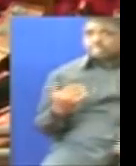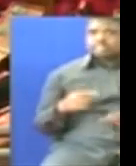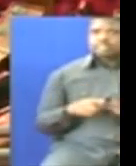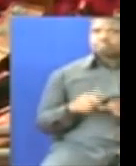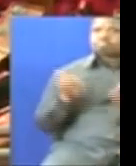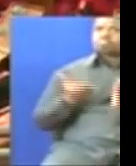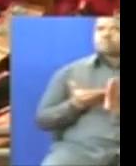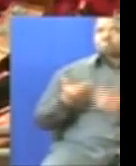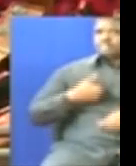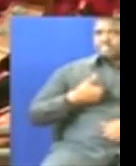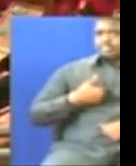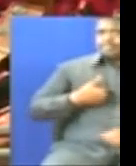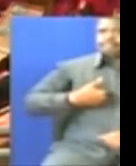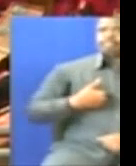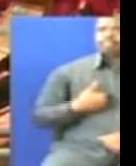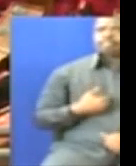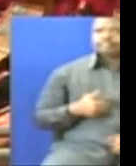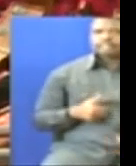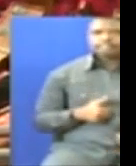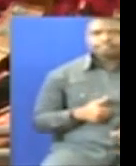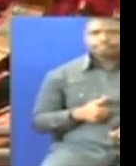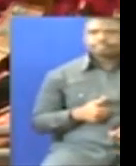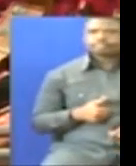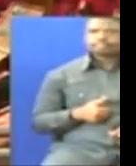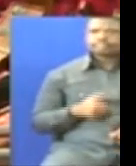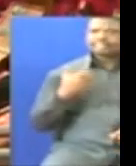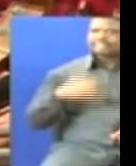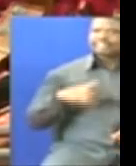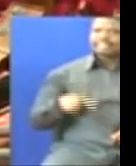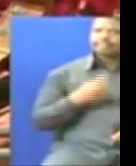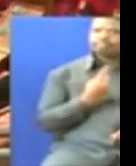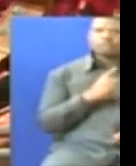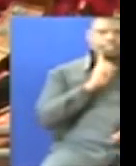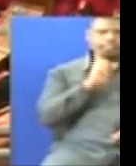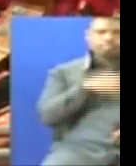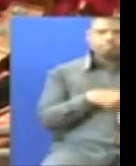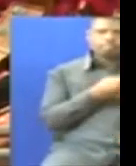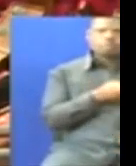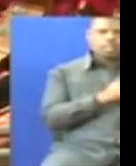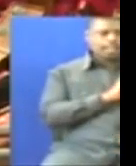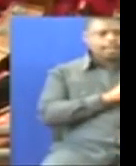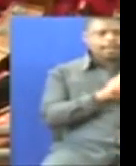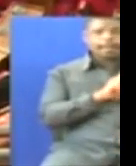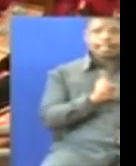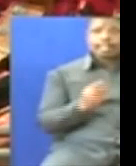maombi nilionayo hapa, kengele itagongwa moja na kila mbunge atakuwa amepewa dakika saba.